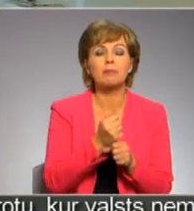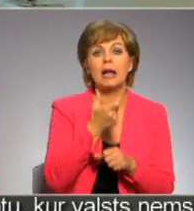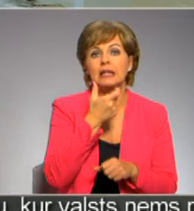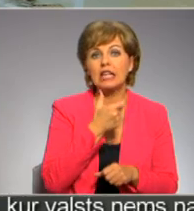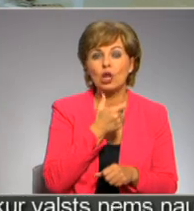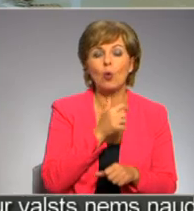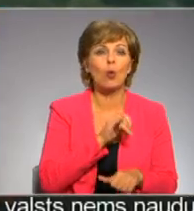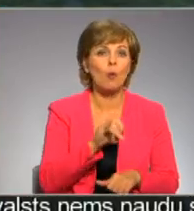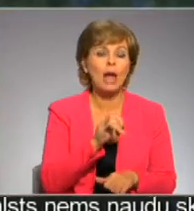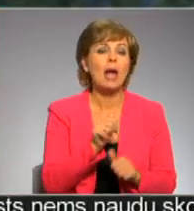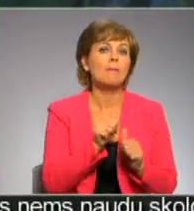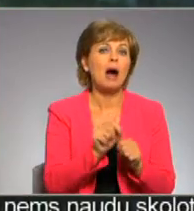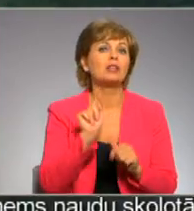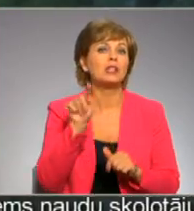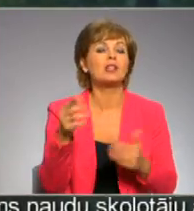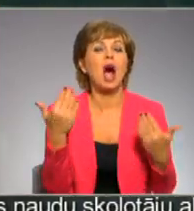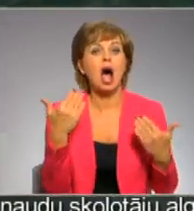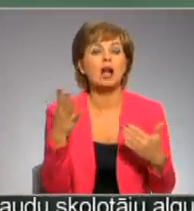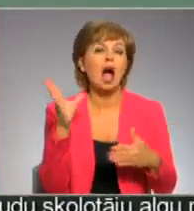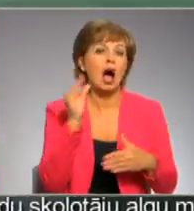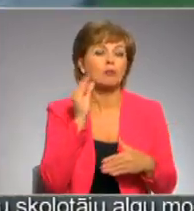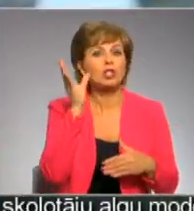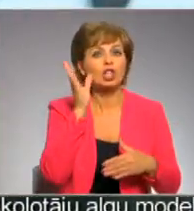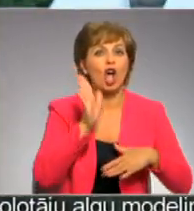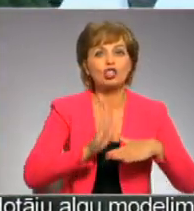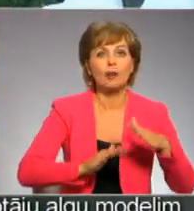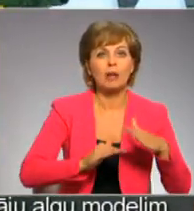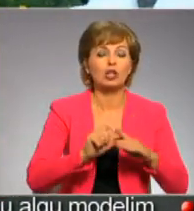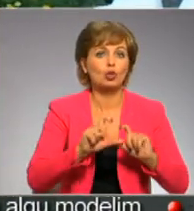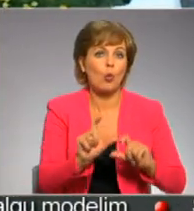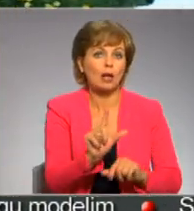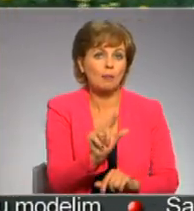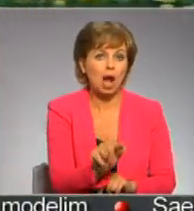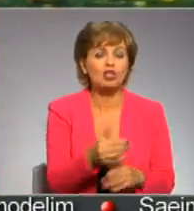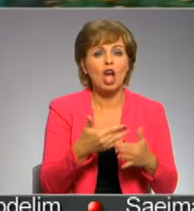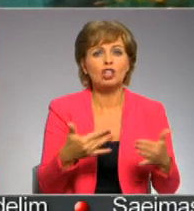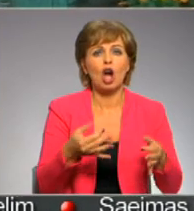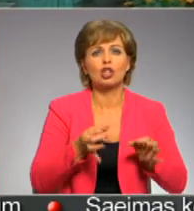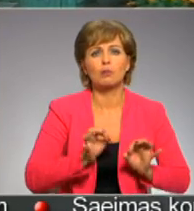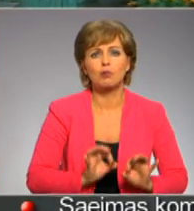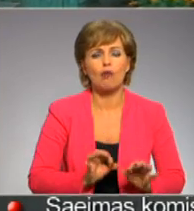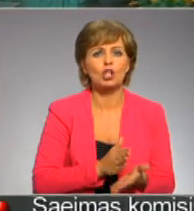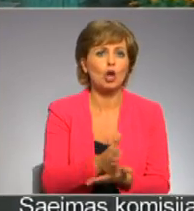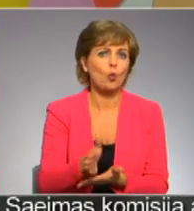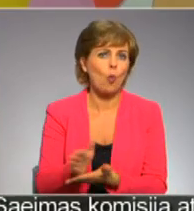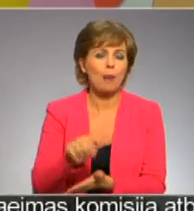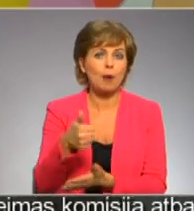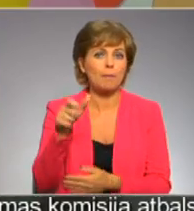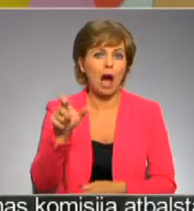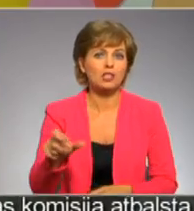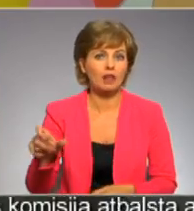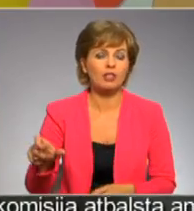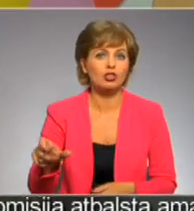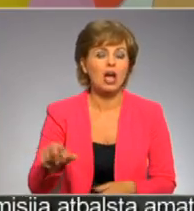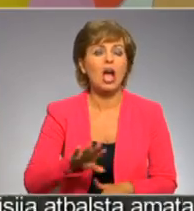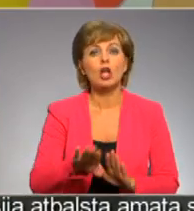Bērni daudz laiku pavadīs ārā apgūstot zināšanas praktiski. Uz skolu brauks arī dažādu profesiju un jomu pārstāvji. Tukšs